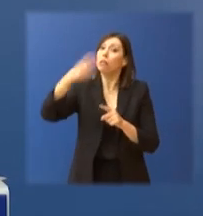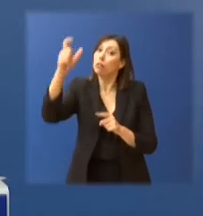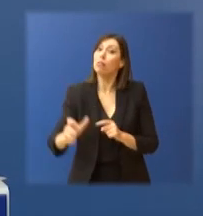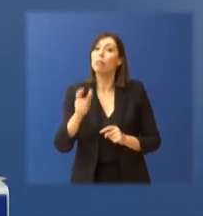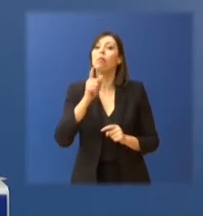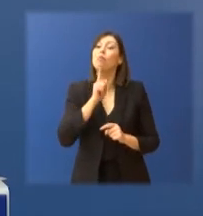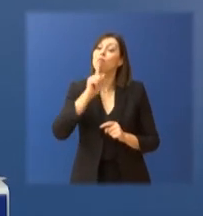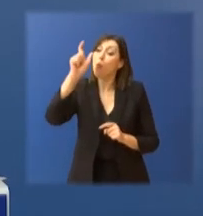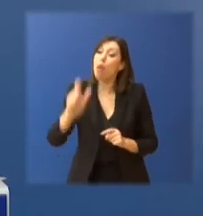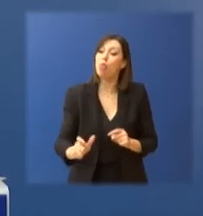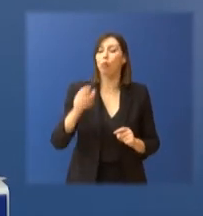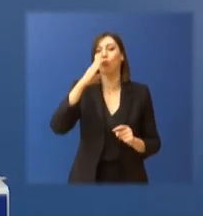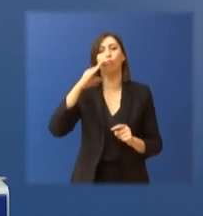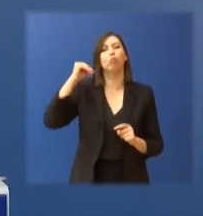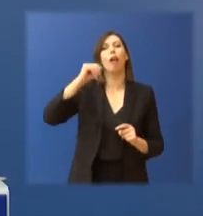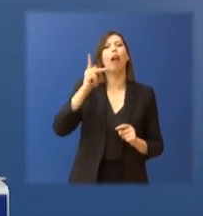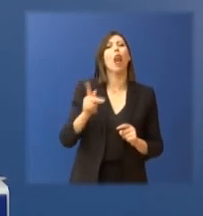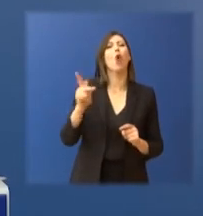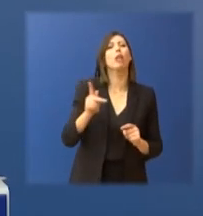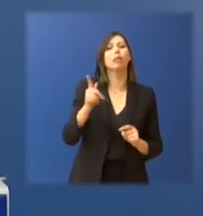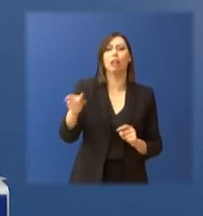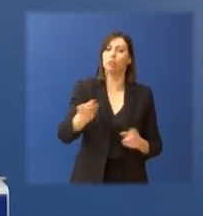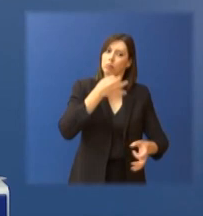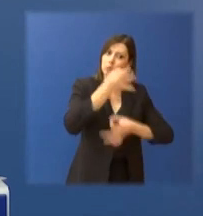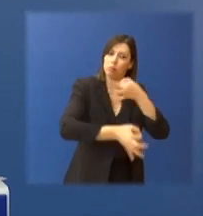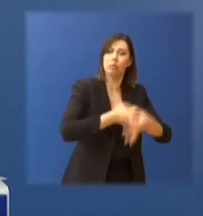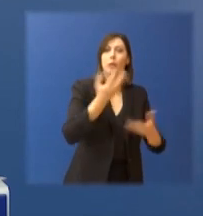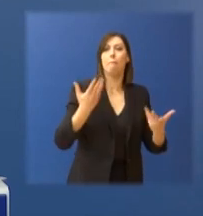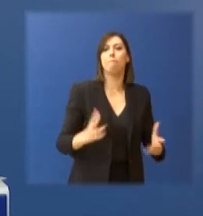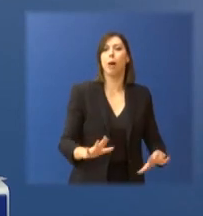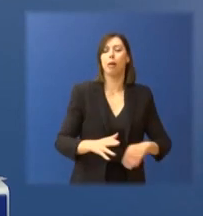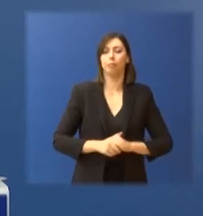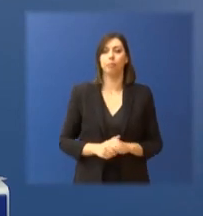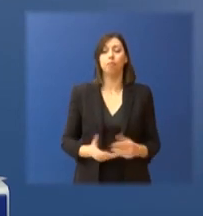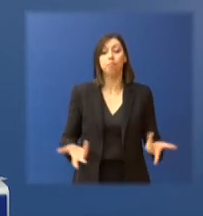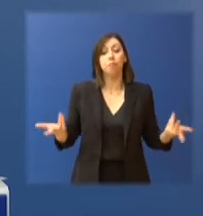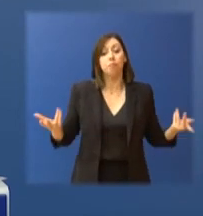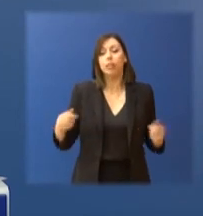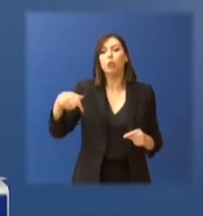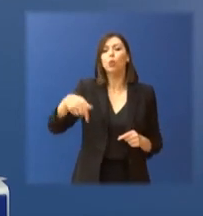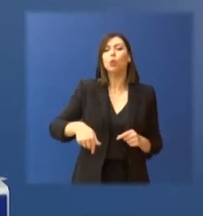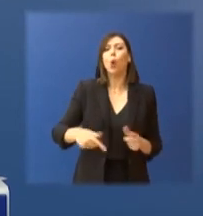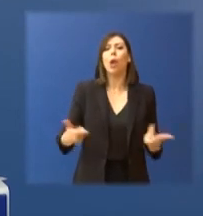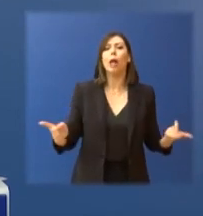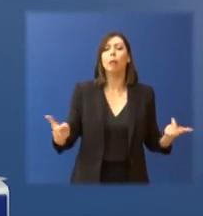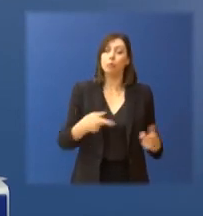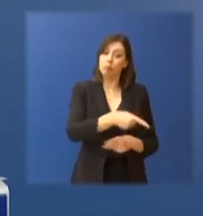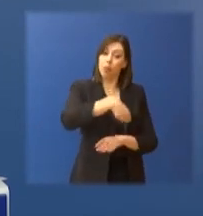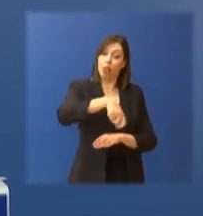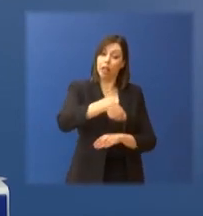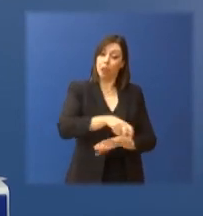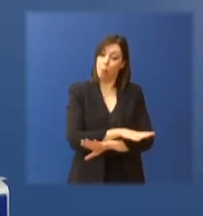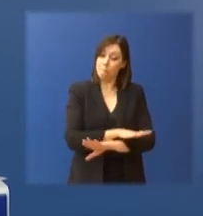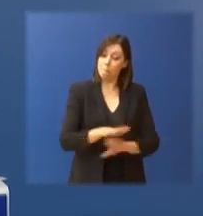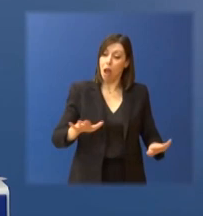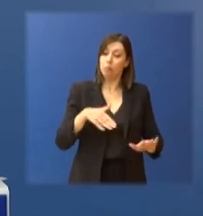Κουμουνδούρου. Πού βρισκόμαστε σήμερα λοιπόν, μετά την οριστική δικαστική αποτίμηση μιας υπόθεσης?